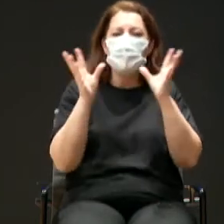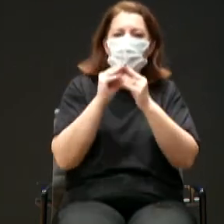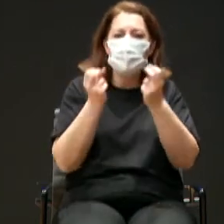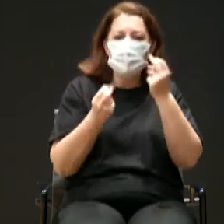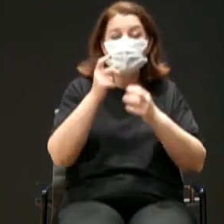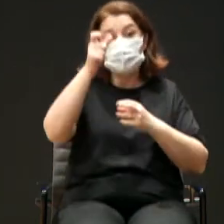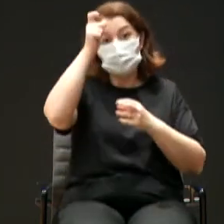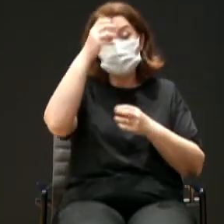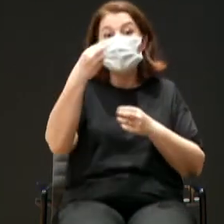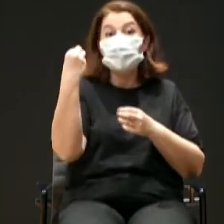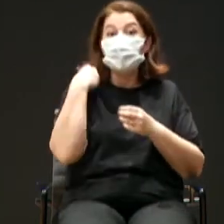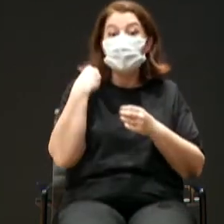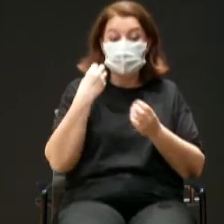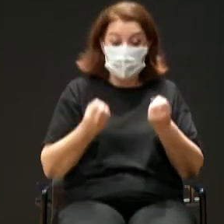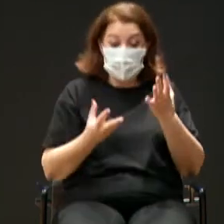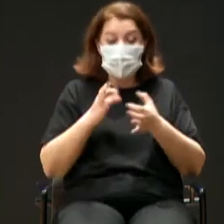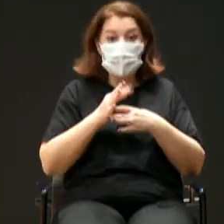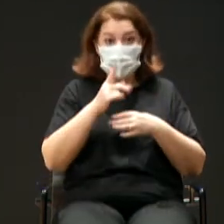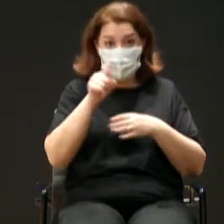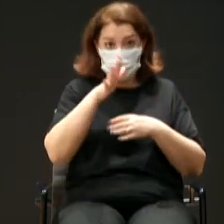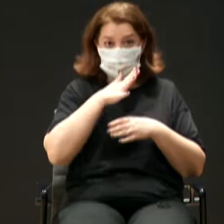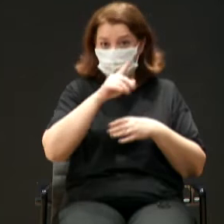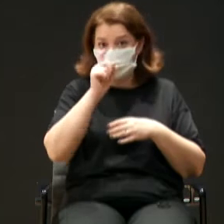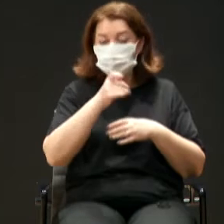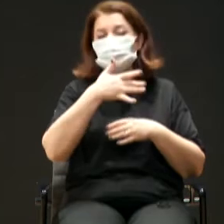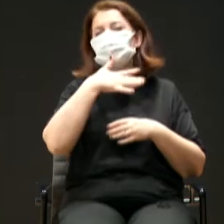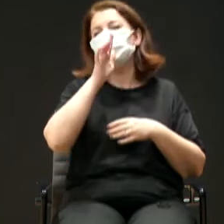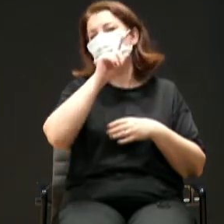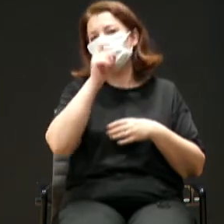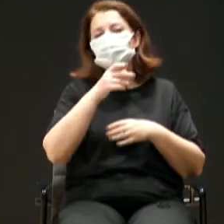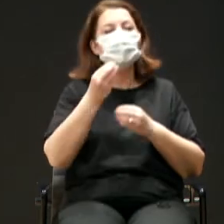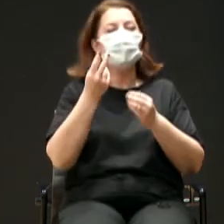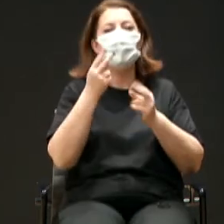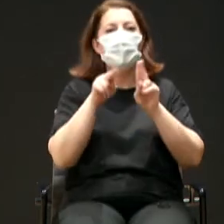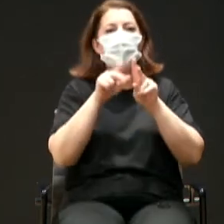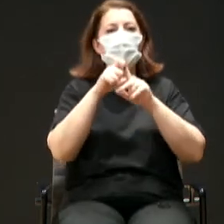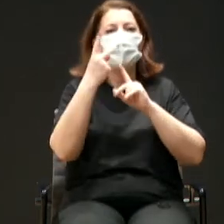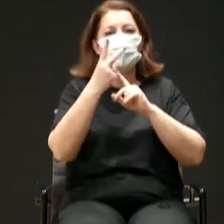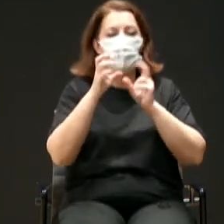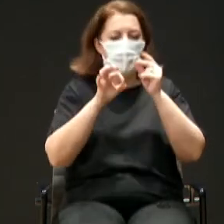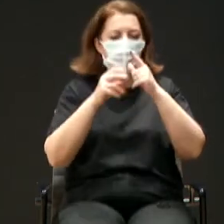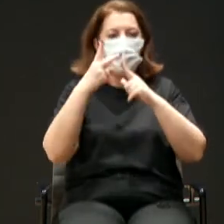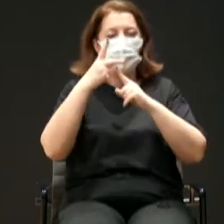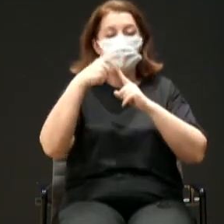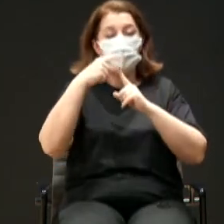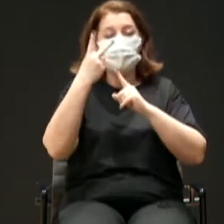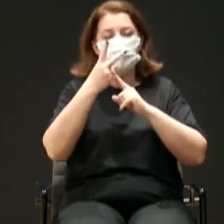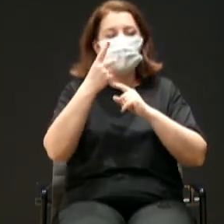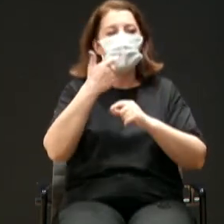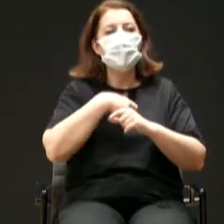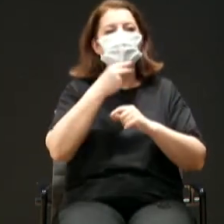baktınız mı arkadaşlar? Bakmamışsınızdır, ben söyleyeyim. KDV, ÖTV, özel indirim